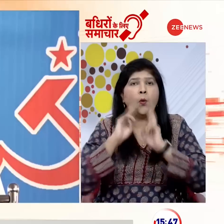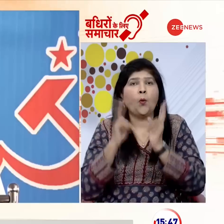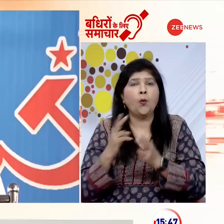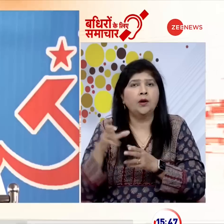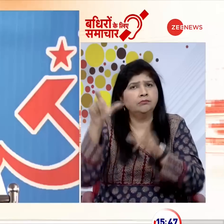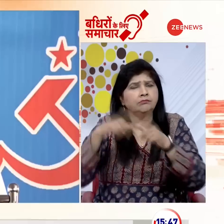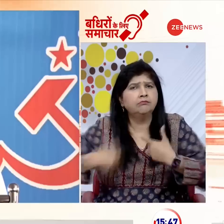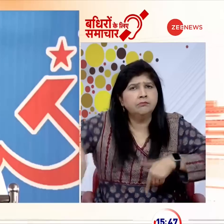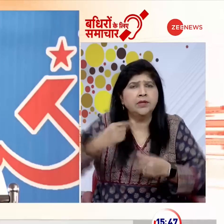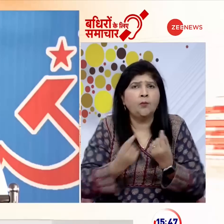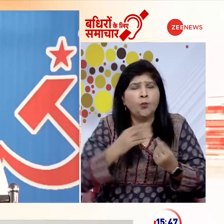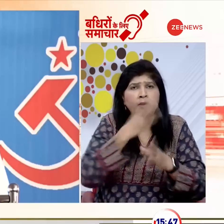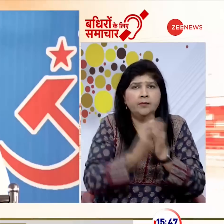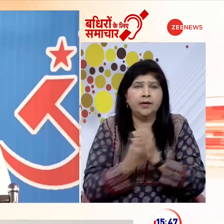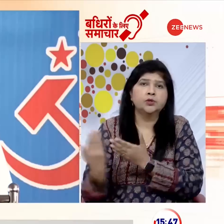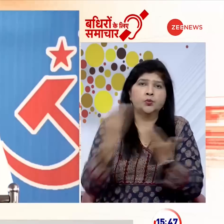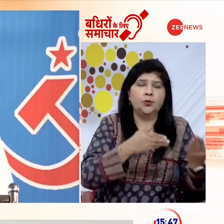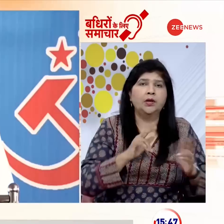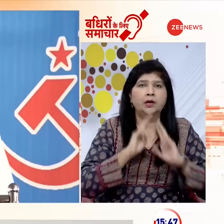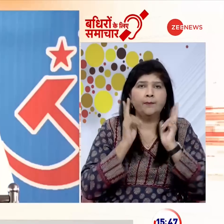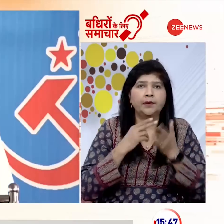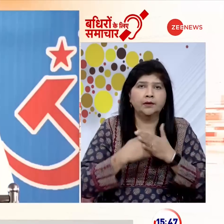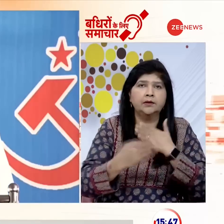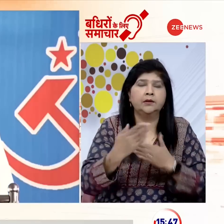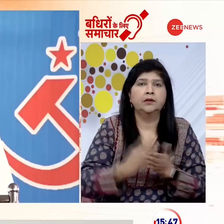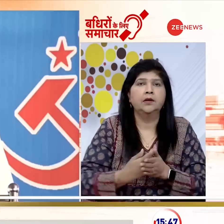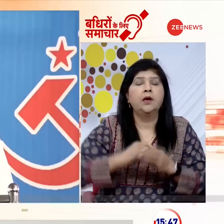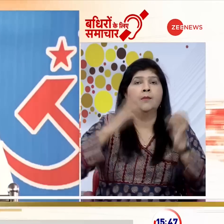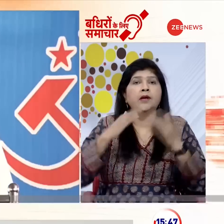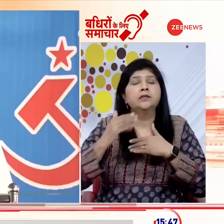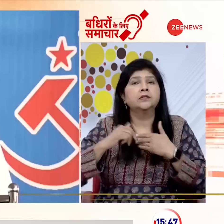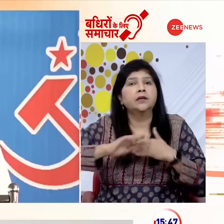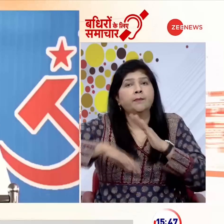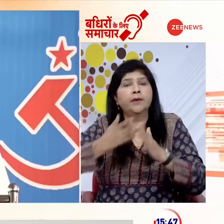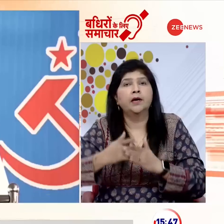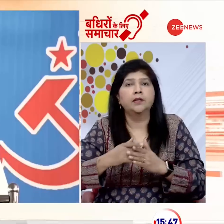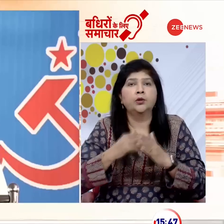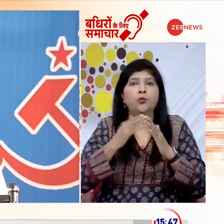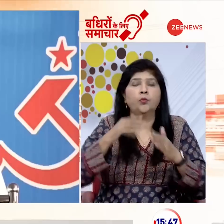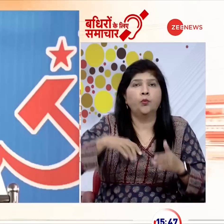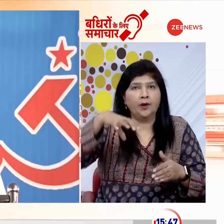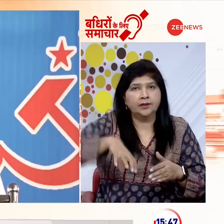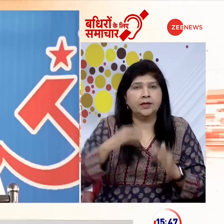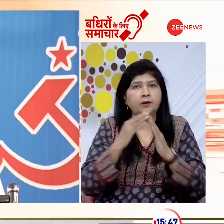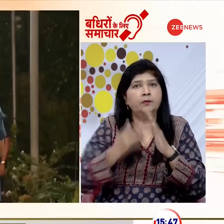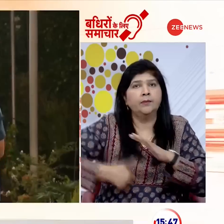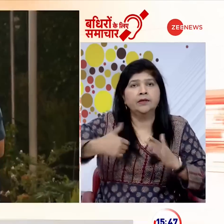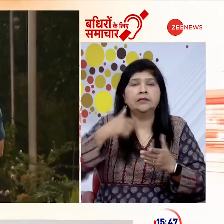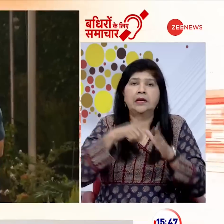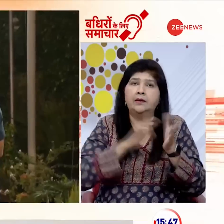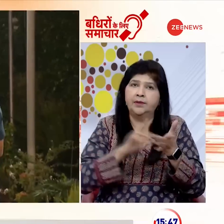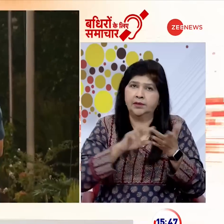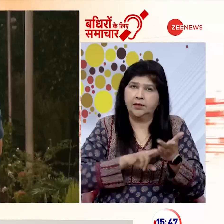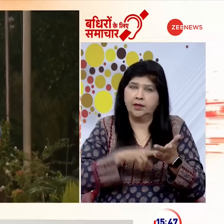सर्वदलीय बैठक करेंगे। ब्लास्ट की खबर के बाद केंद्रीय गृह मंत्री अमित शाह ने गृह मंत्रालय